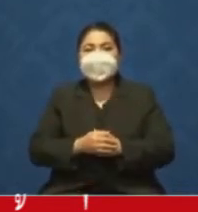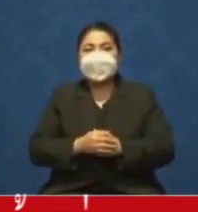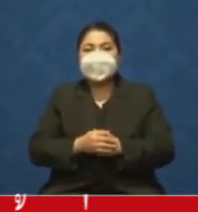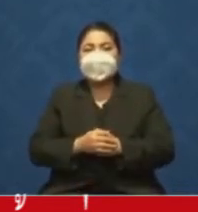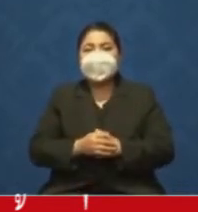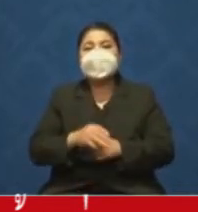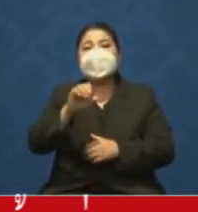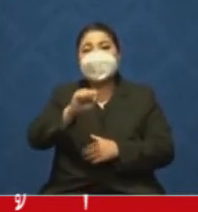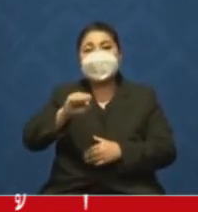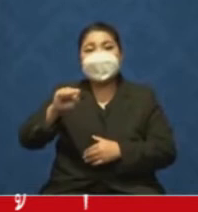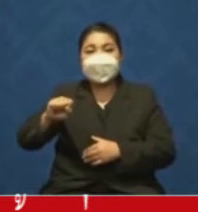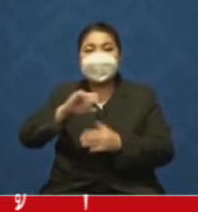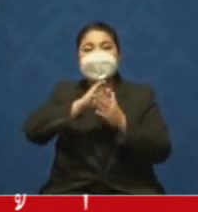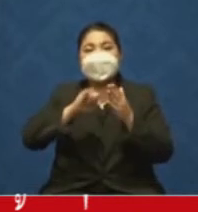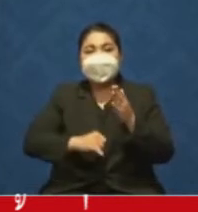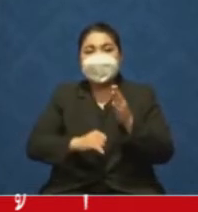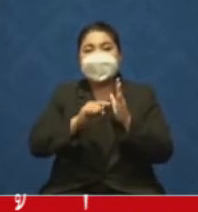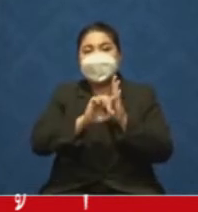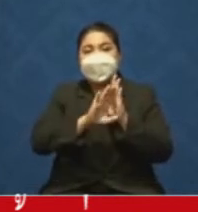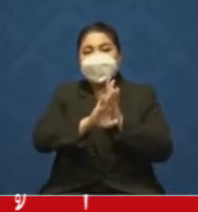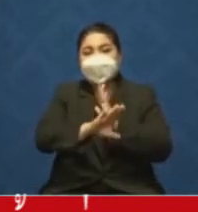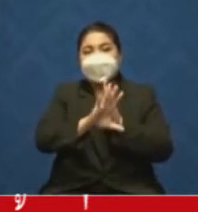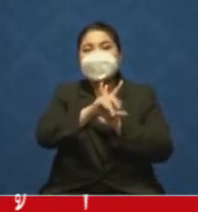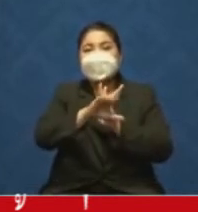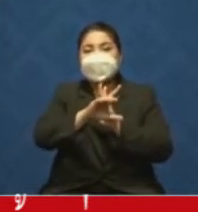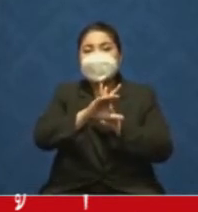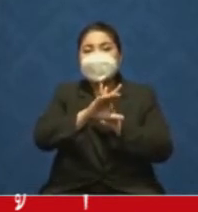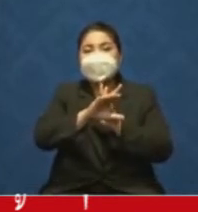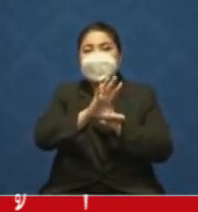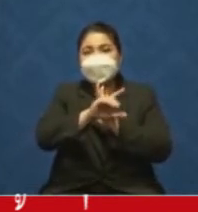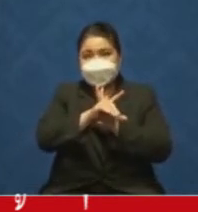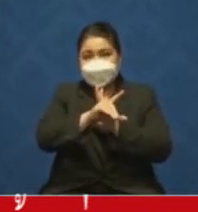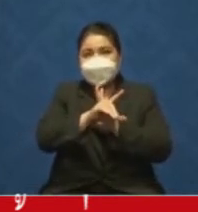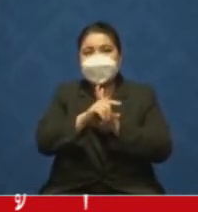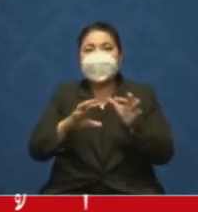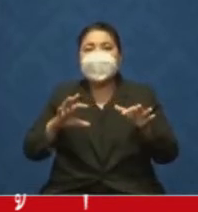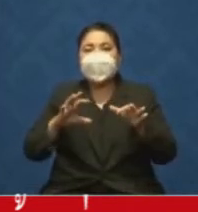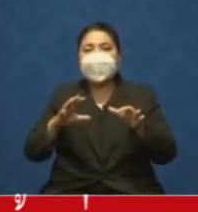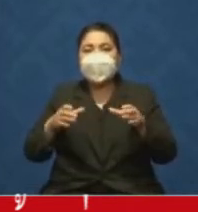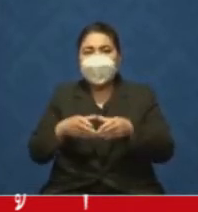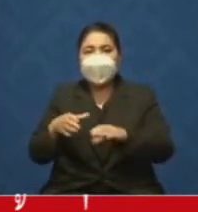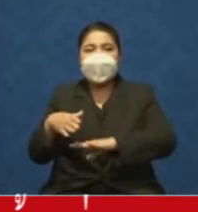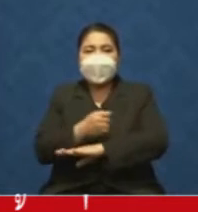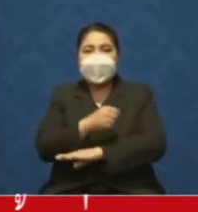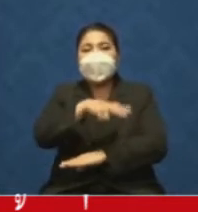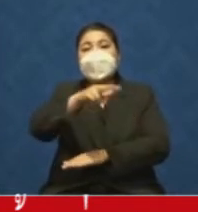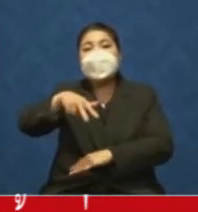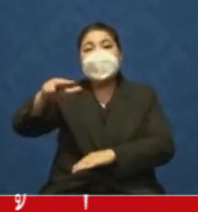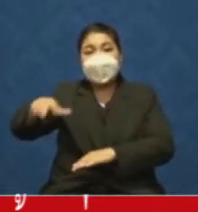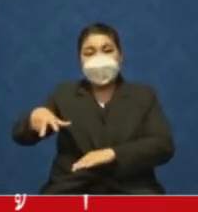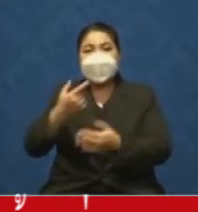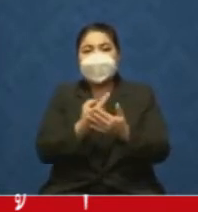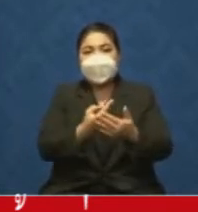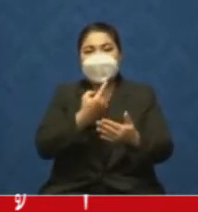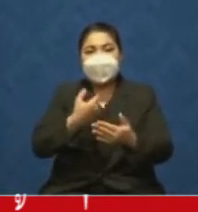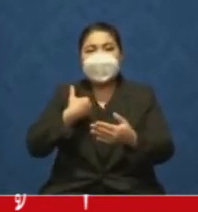ภาผู้แทนราศดรณ จังวดเชยภูมณพักเพื่อไทยได้รับมอบหมาย ให้อภิบรายไม่ไว